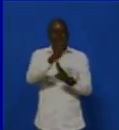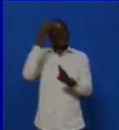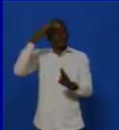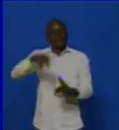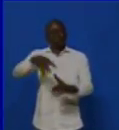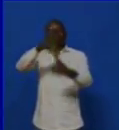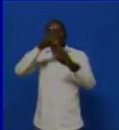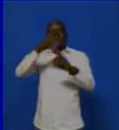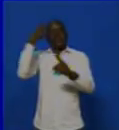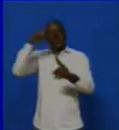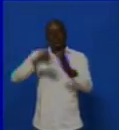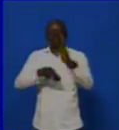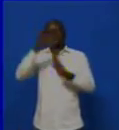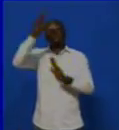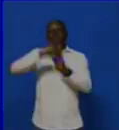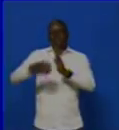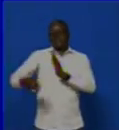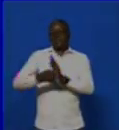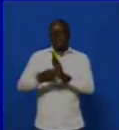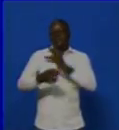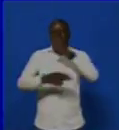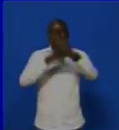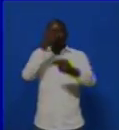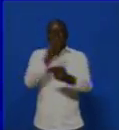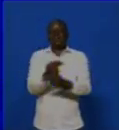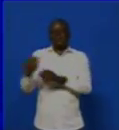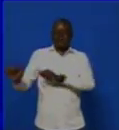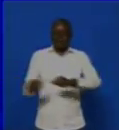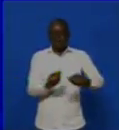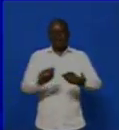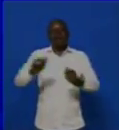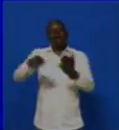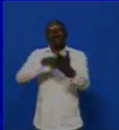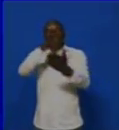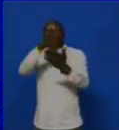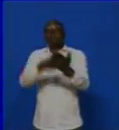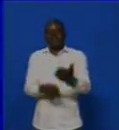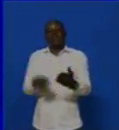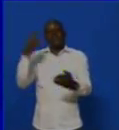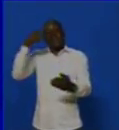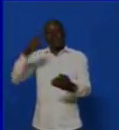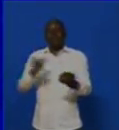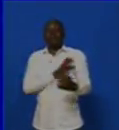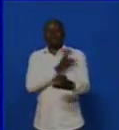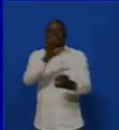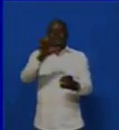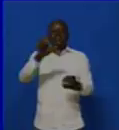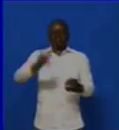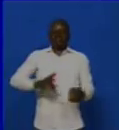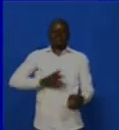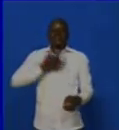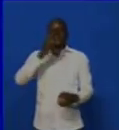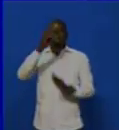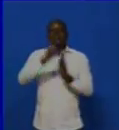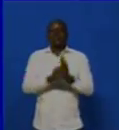le développement de l'économie nationale s'engage à multiplier les initiatives et à renforcer la sensibilisation auprès